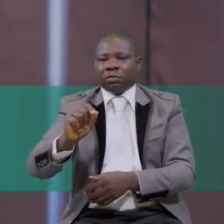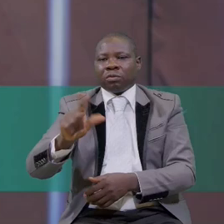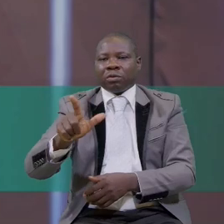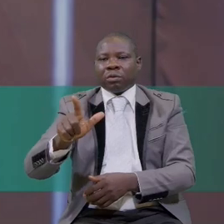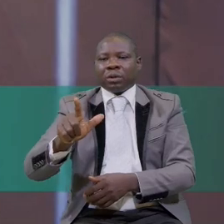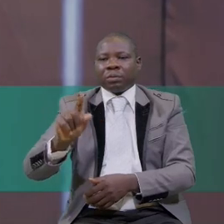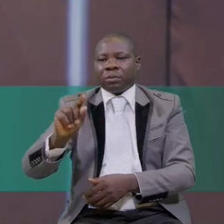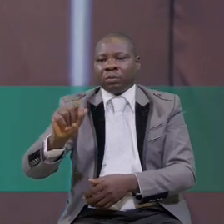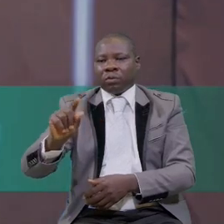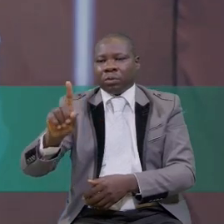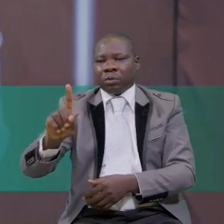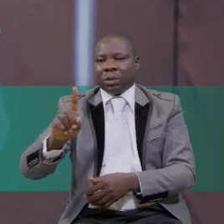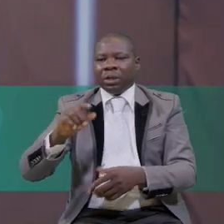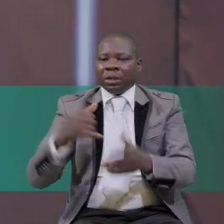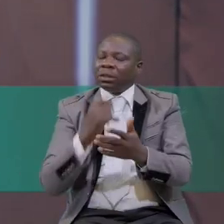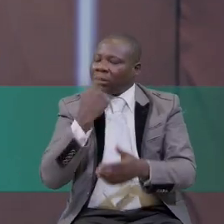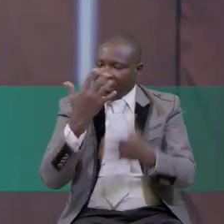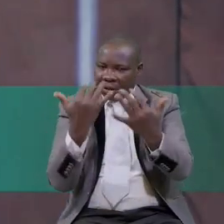Verset 21.